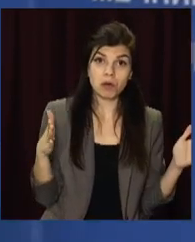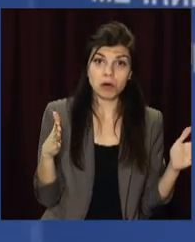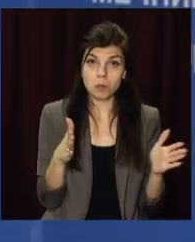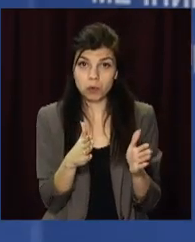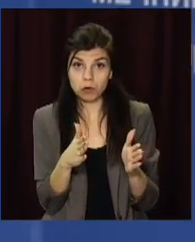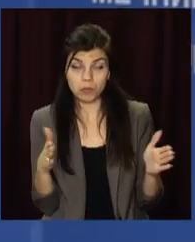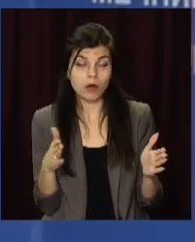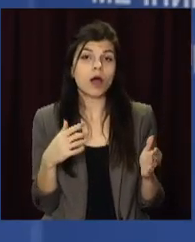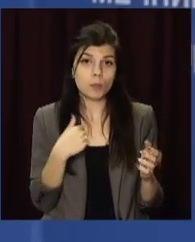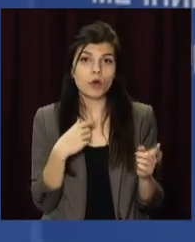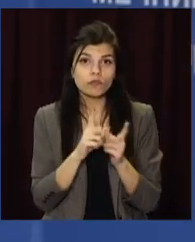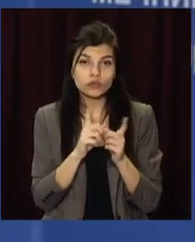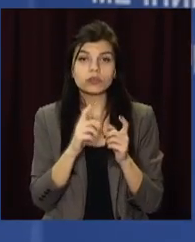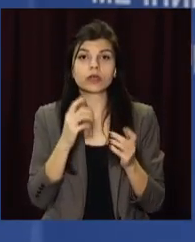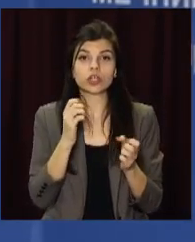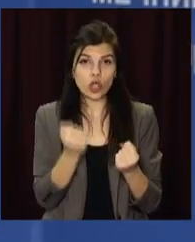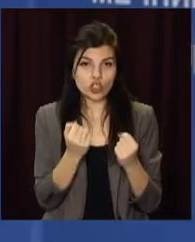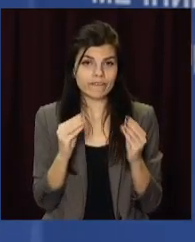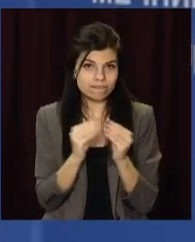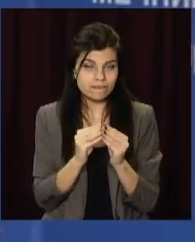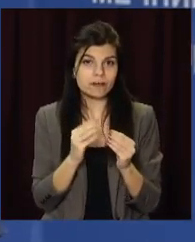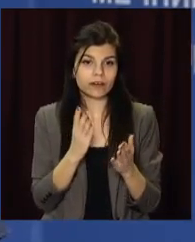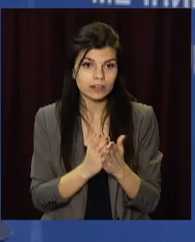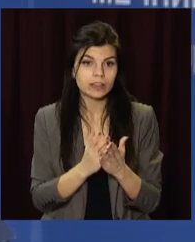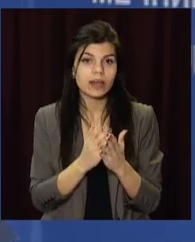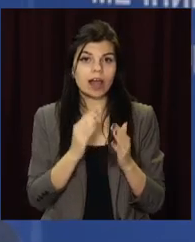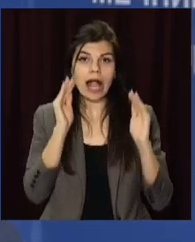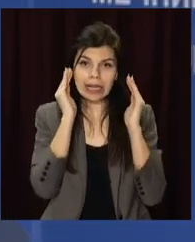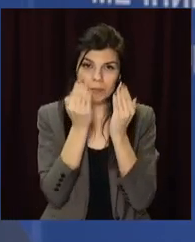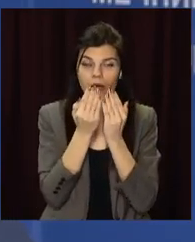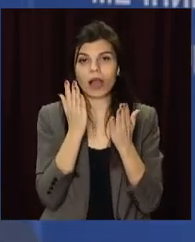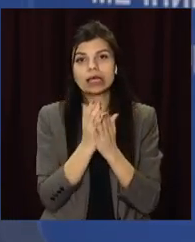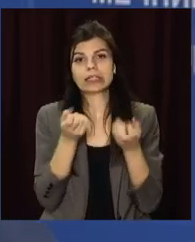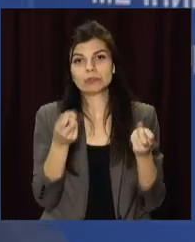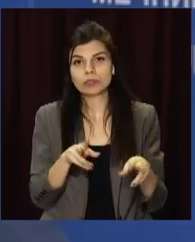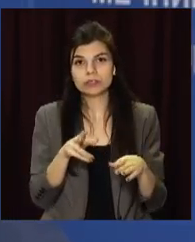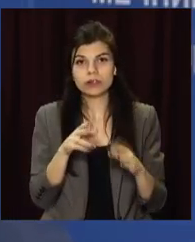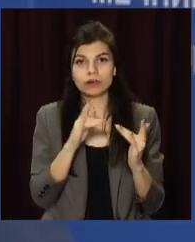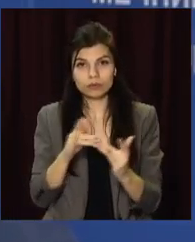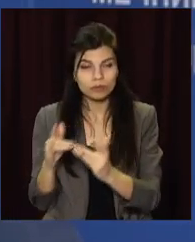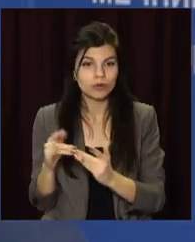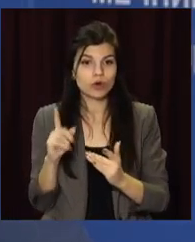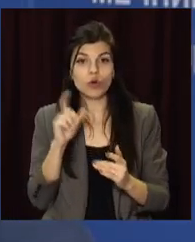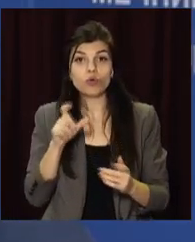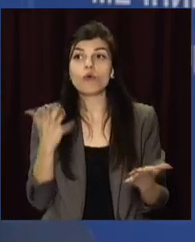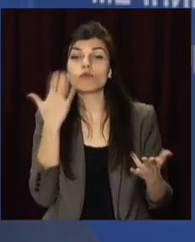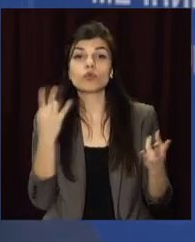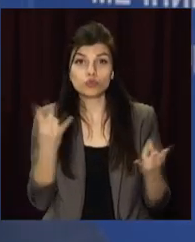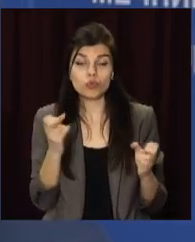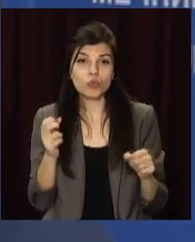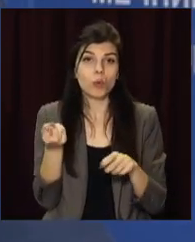дуже багато. Ми держимо цей корпус, держимо реанімацію, щоб в любу